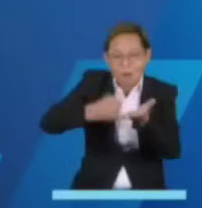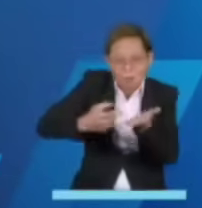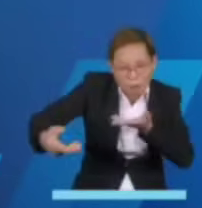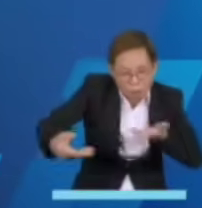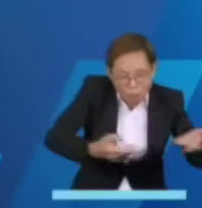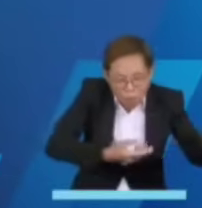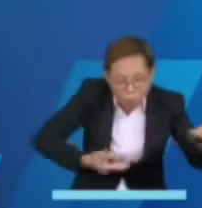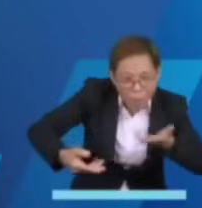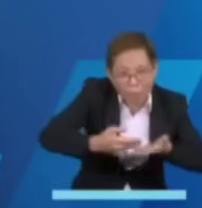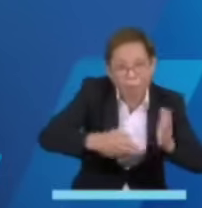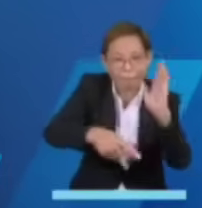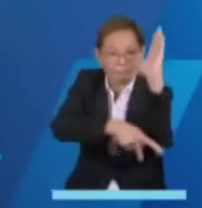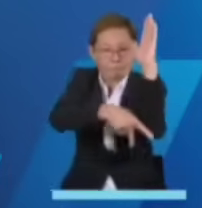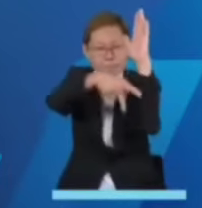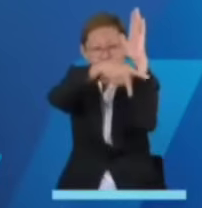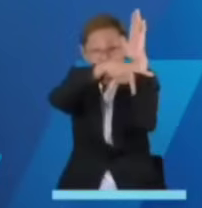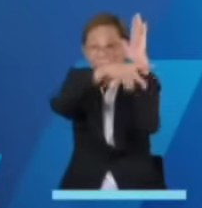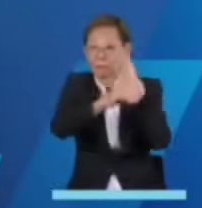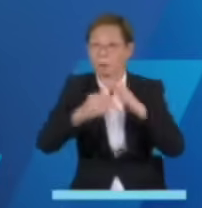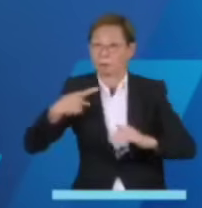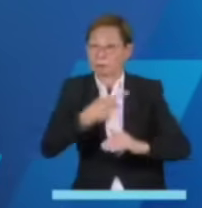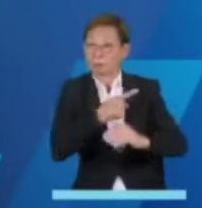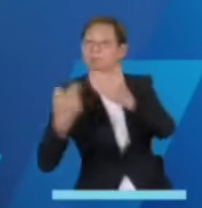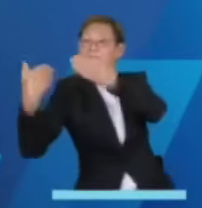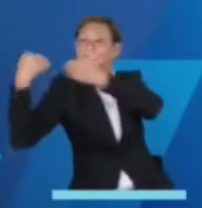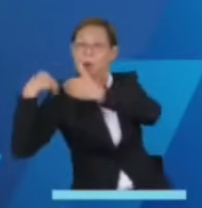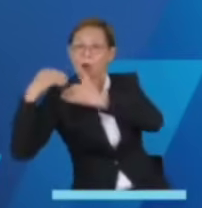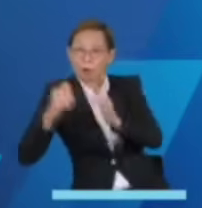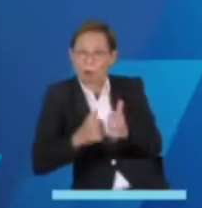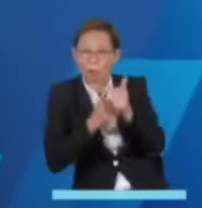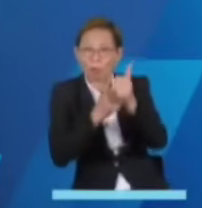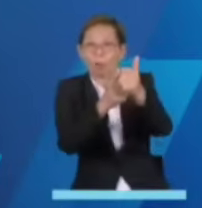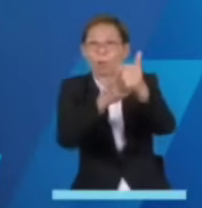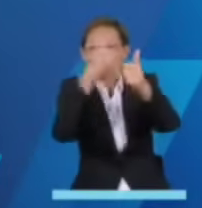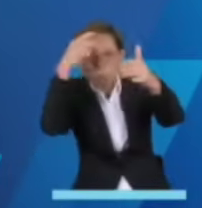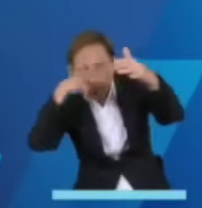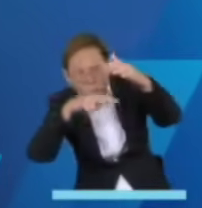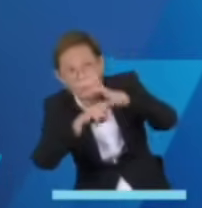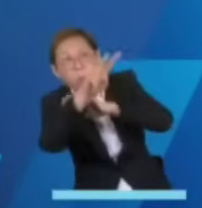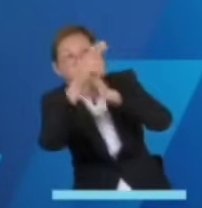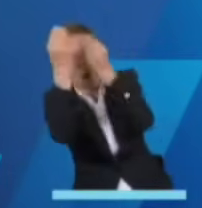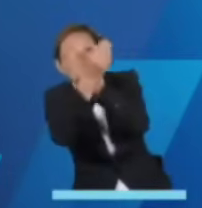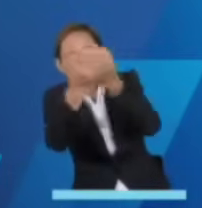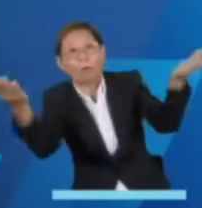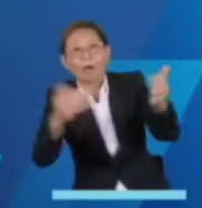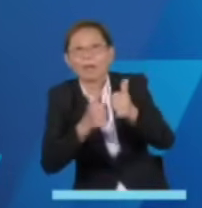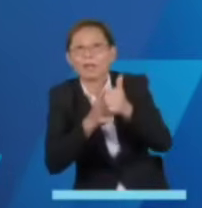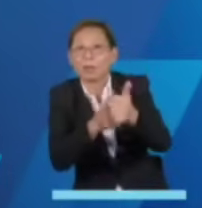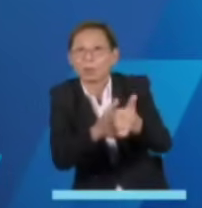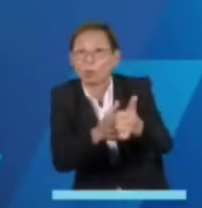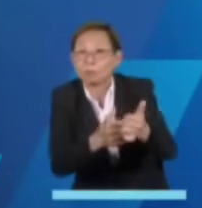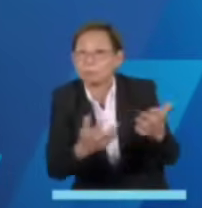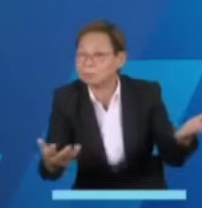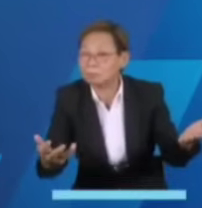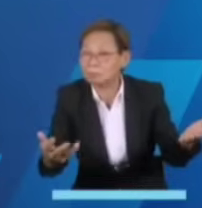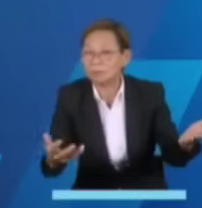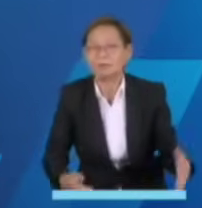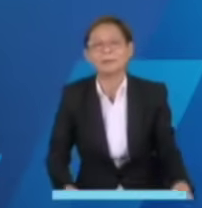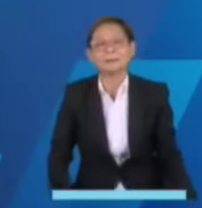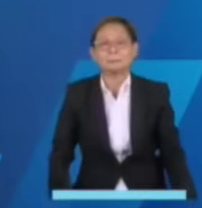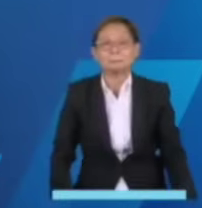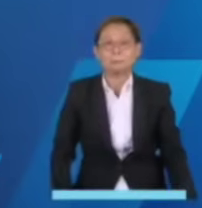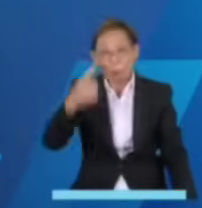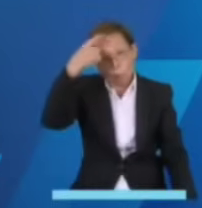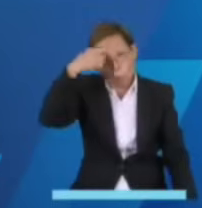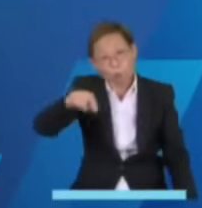parlimen. Dan kita bertanggungjawab melaksanakan ikut unjuran yang diumumkan. Di antara